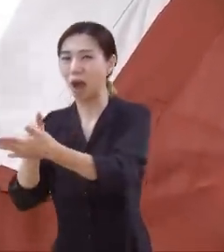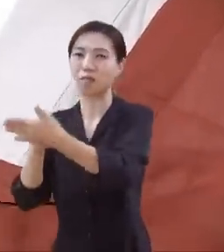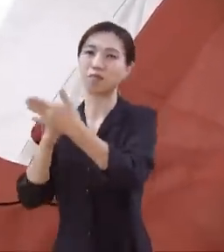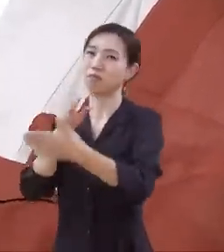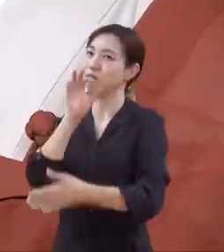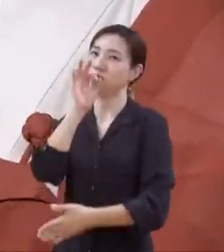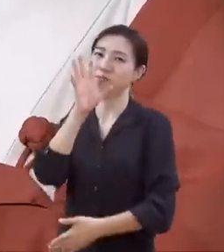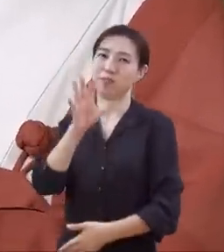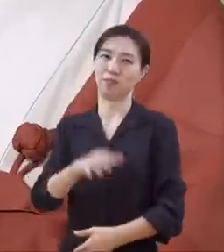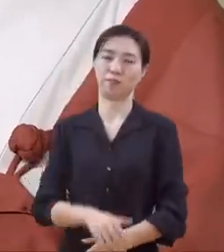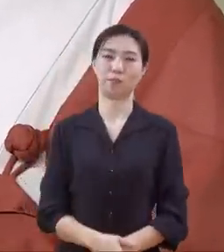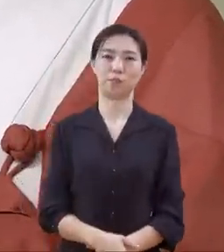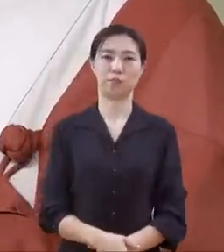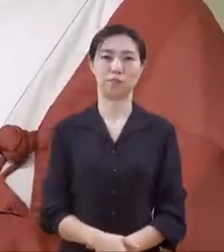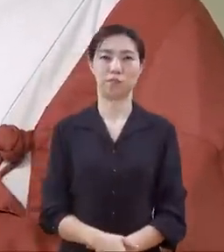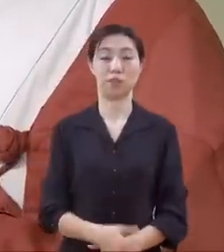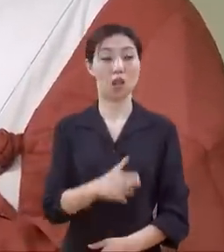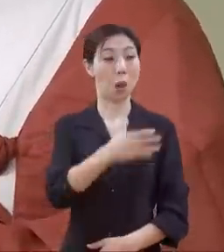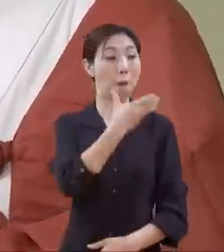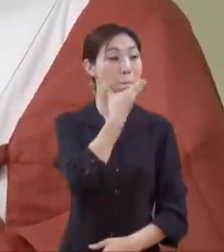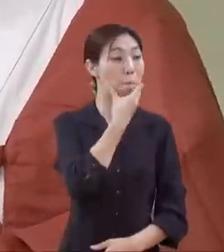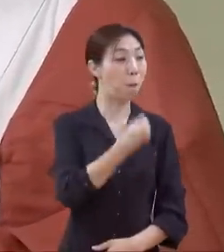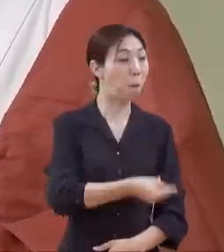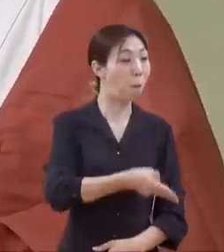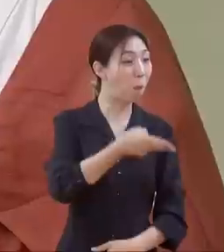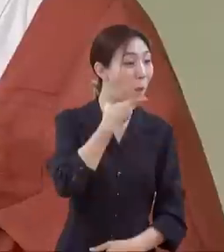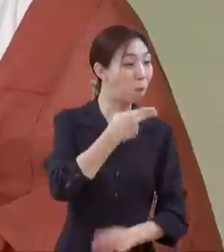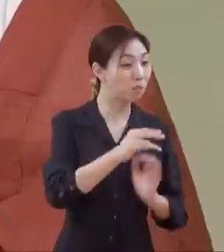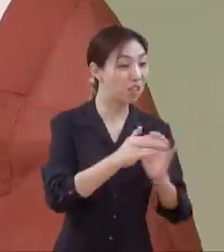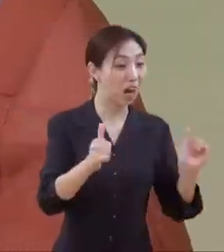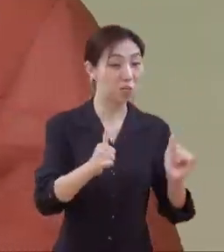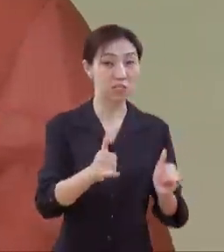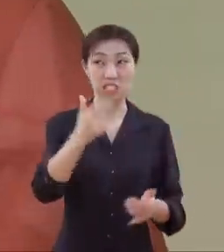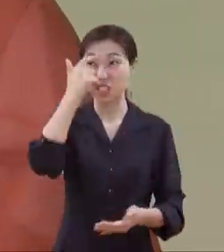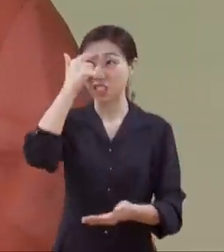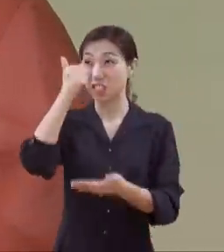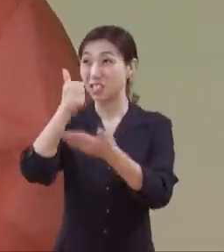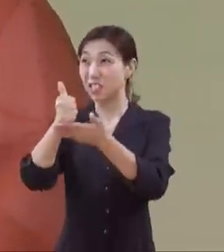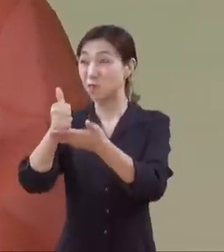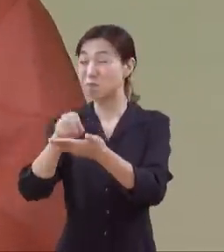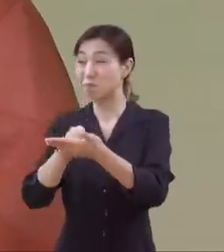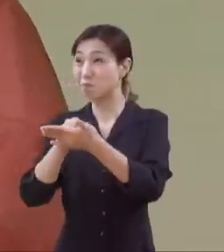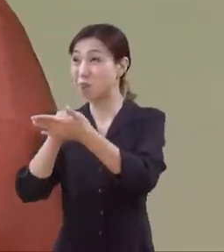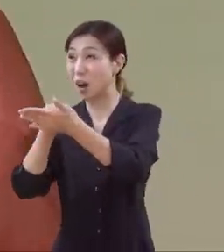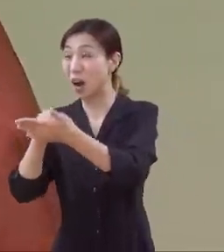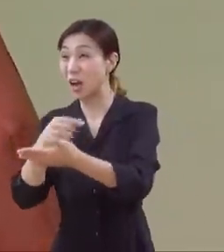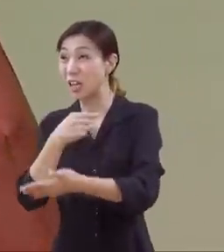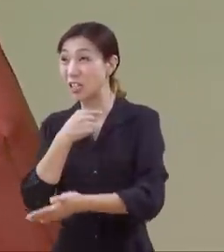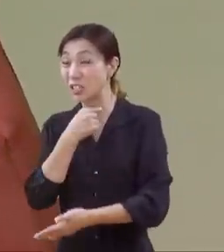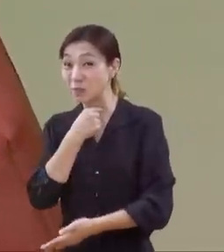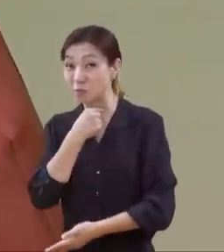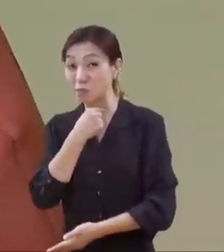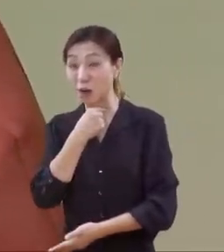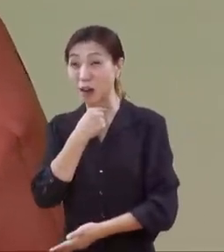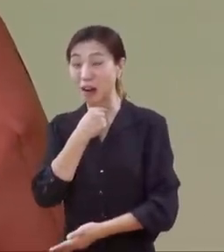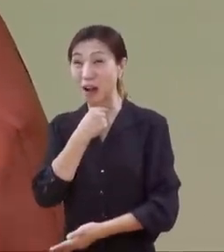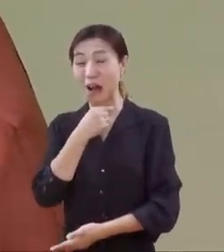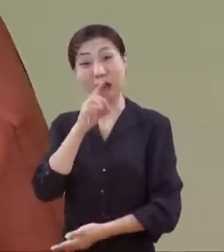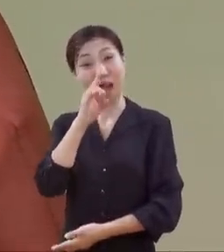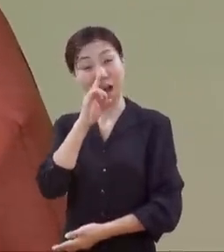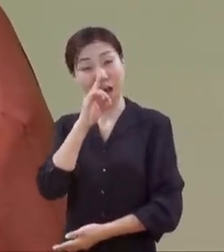여러분 복 없는 사람은 아무리 출가하고 싶어도 스님이 될 수